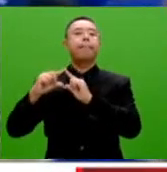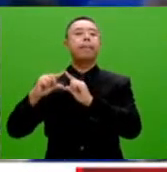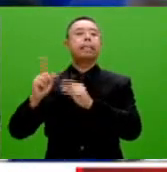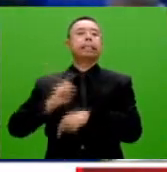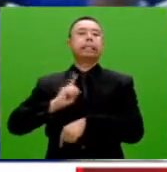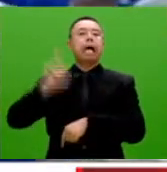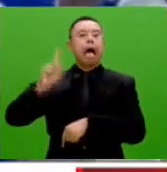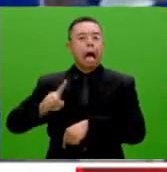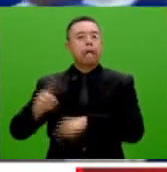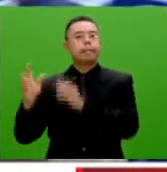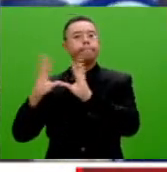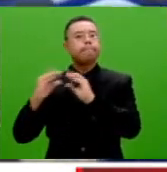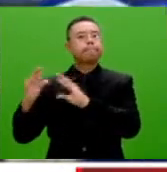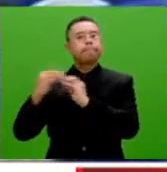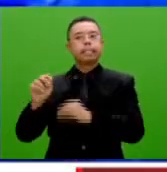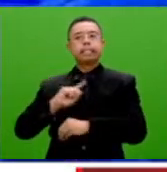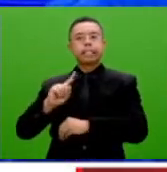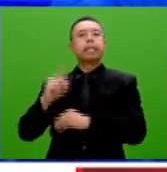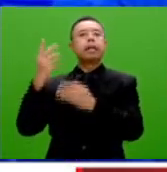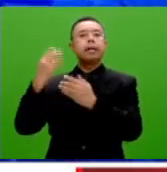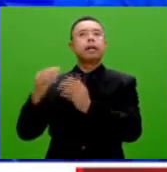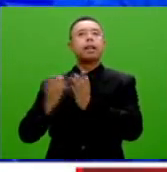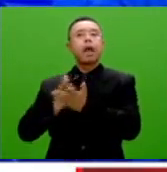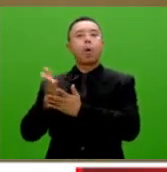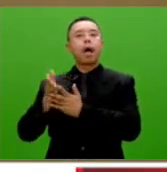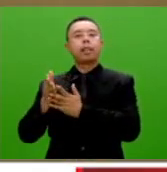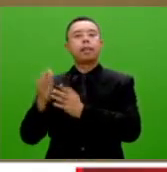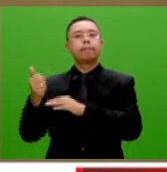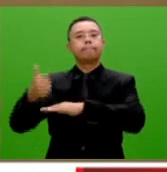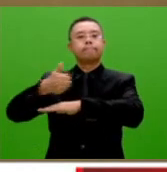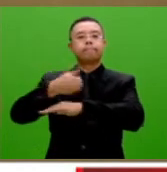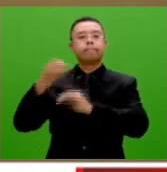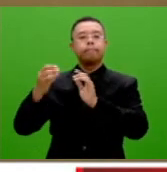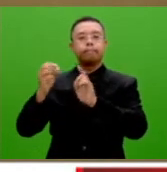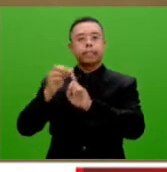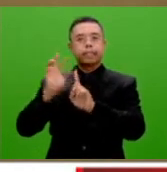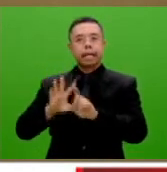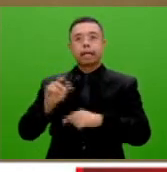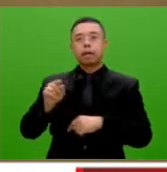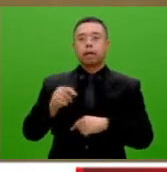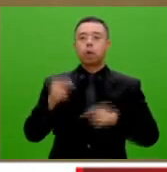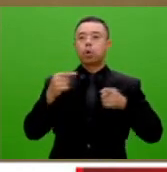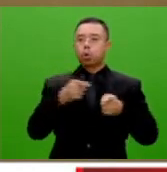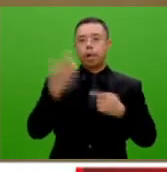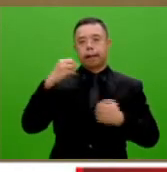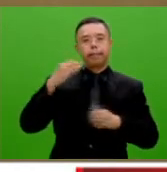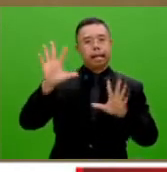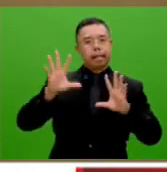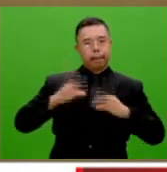harus diselesaikan terlebih dahulu melalui Mahkamah Partai. Gugatan tidak dapat diterima, kewenangan absolut